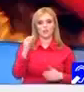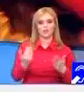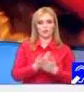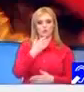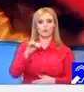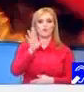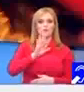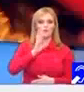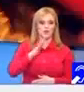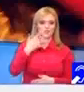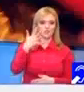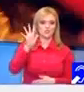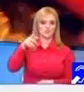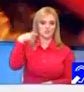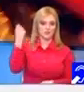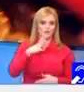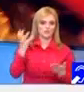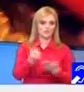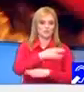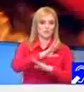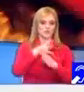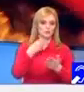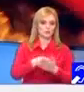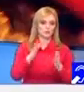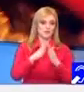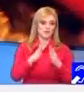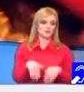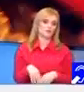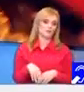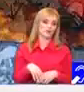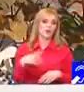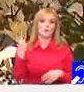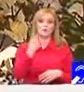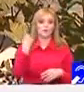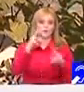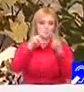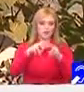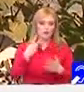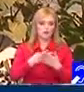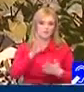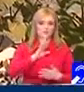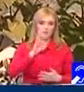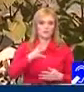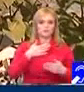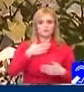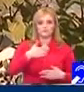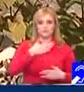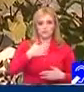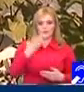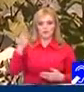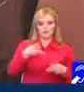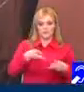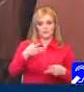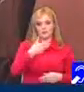Noi, unde o femeie de 55 de ani a fost găsită moartă în propria locuință. Primele cercetări arată că victima s-ar fi intoxicat cu